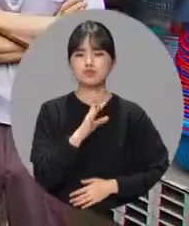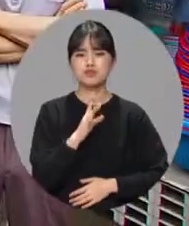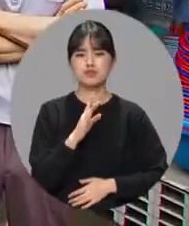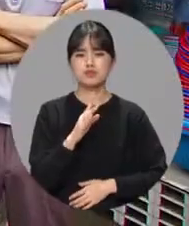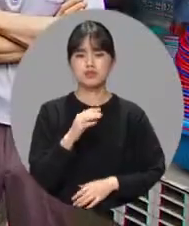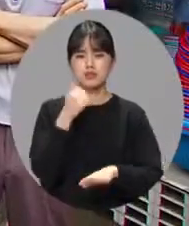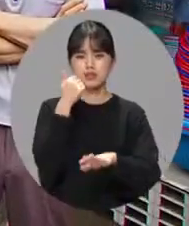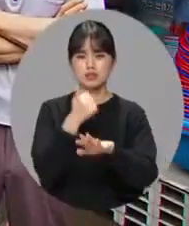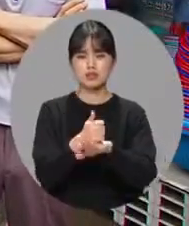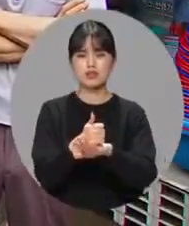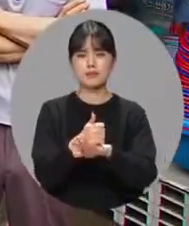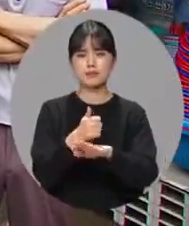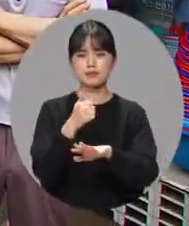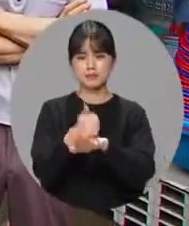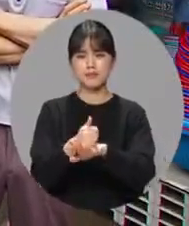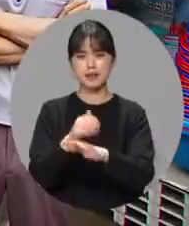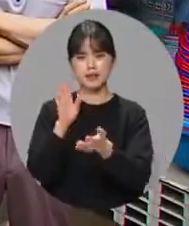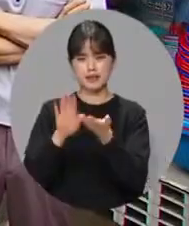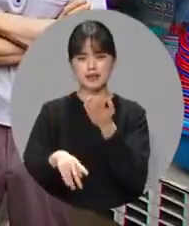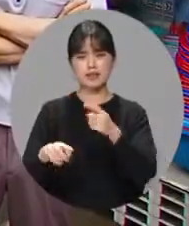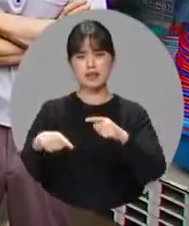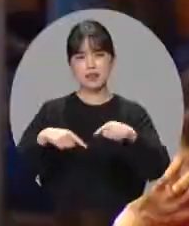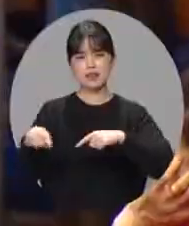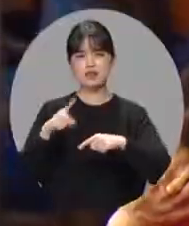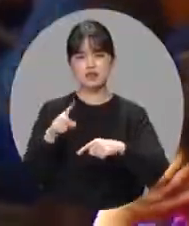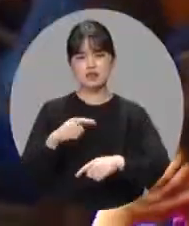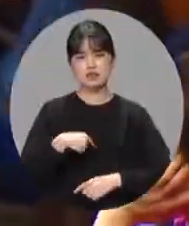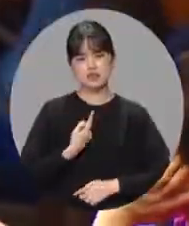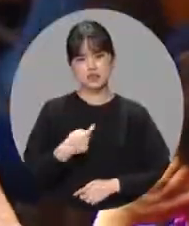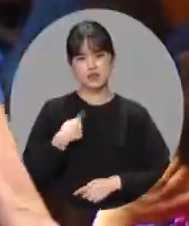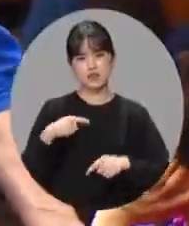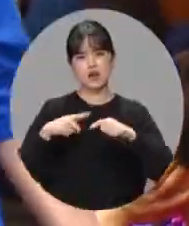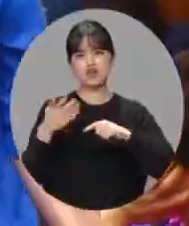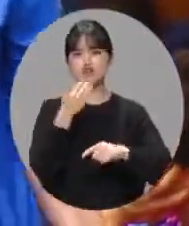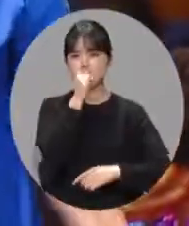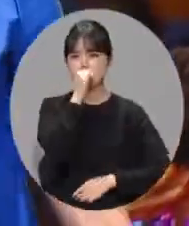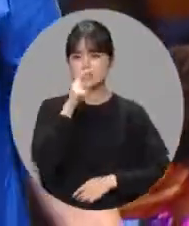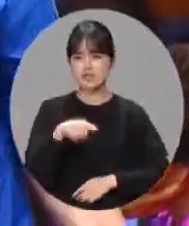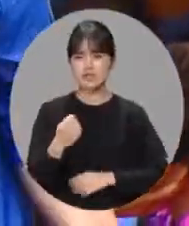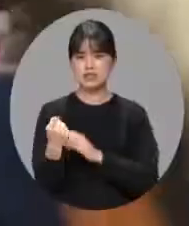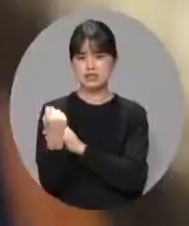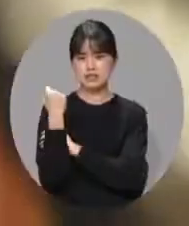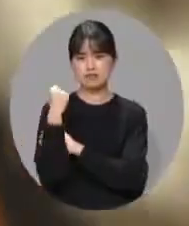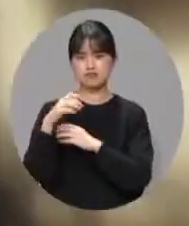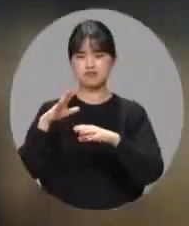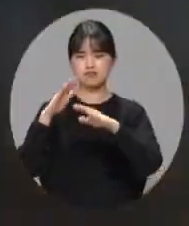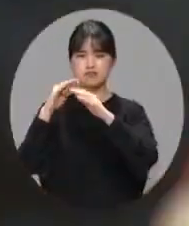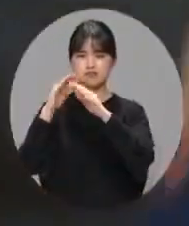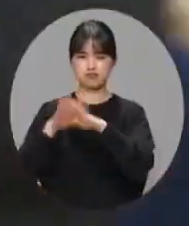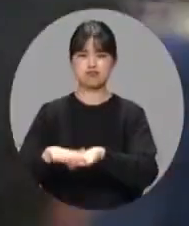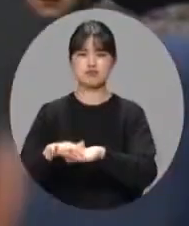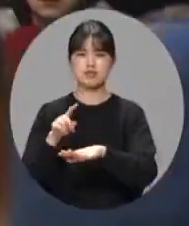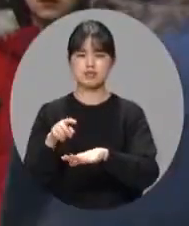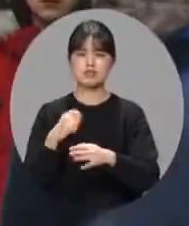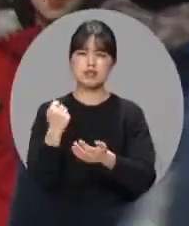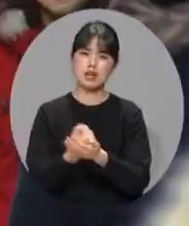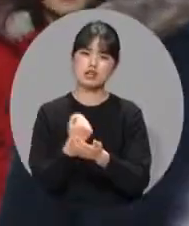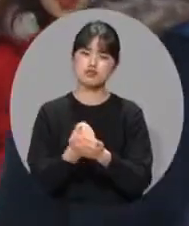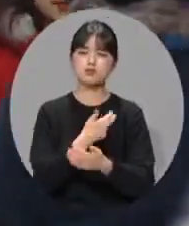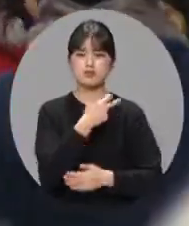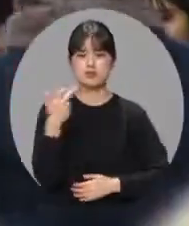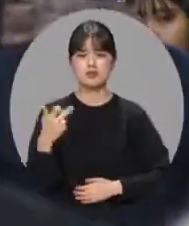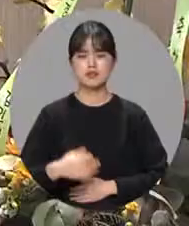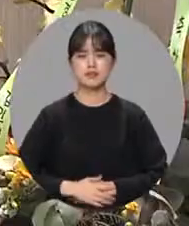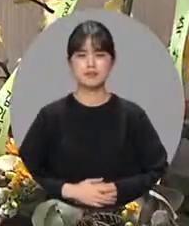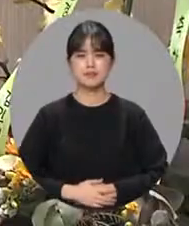말단 행정에서부터 주민 스스로가 자치를 펼칠 수 있는 주민자치회의 도입 무산은 아쉬움으로 남을 수밖에 없게